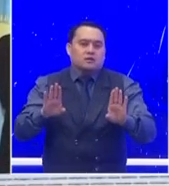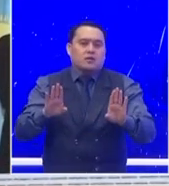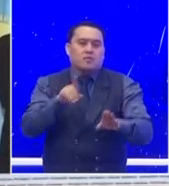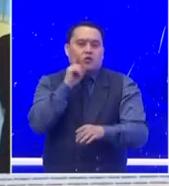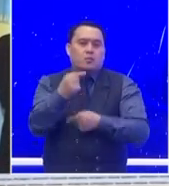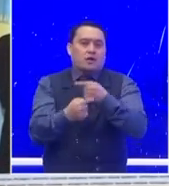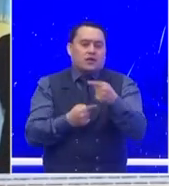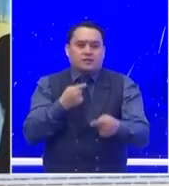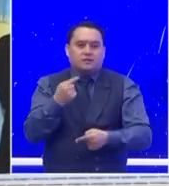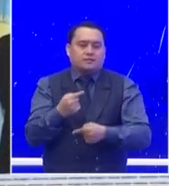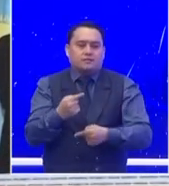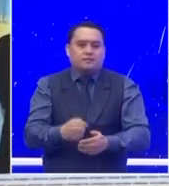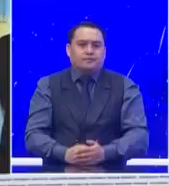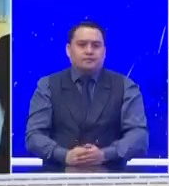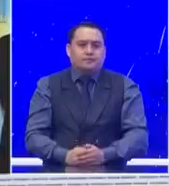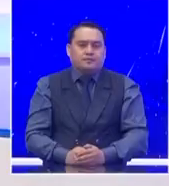молодому поколению казахстанцев.